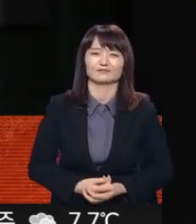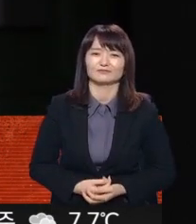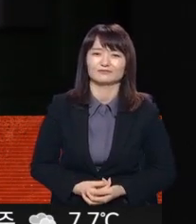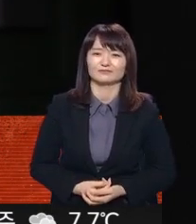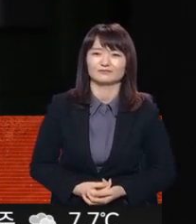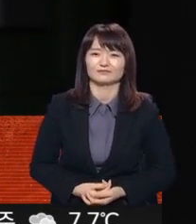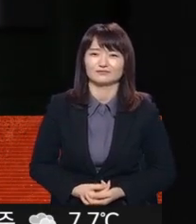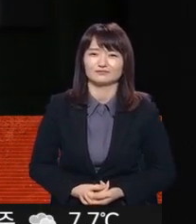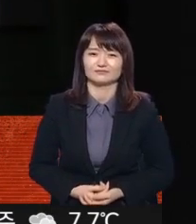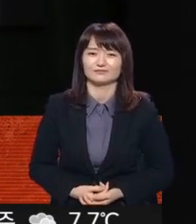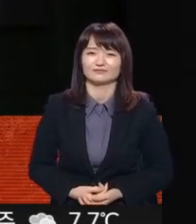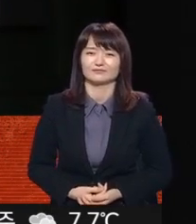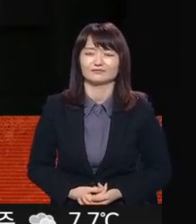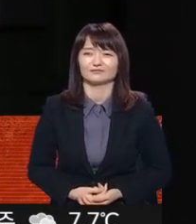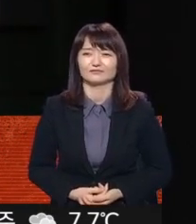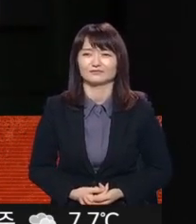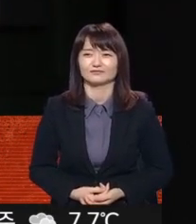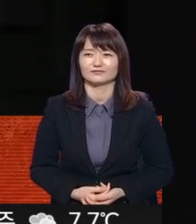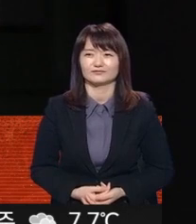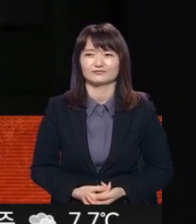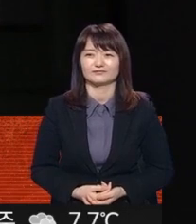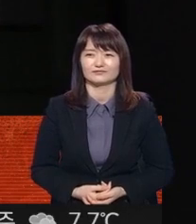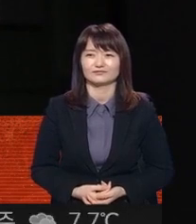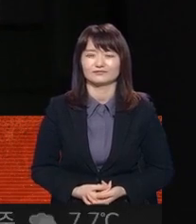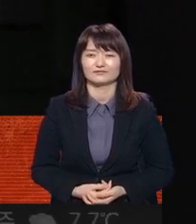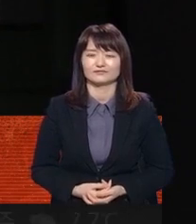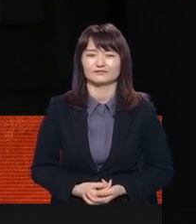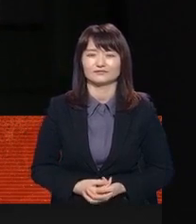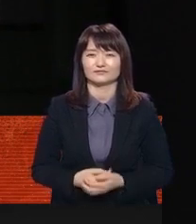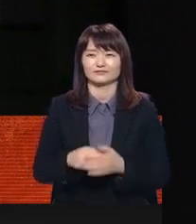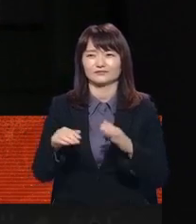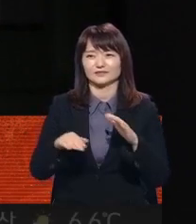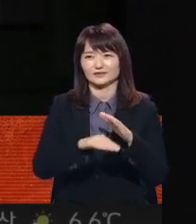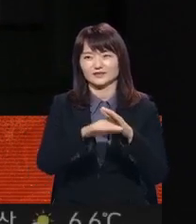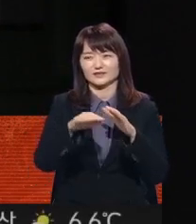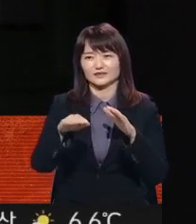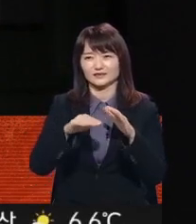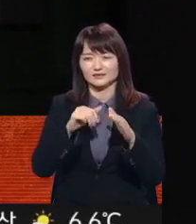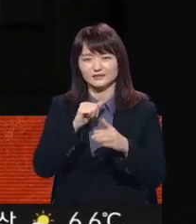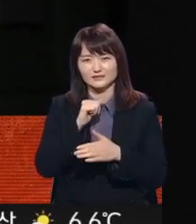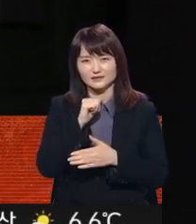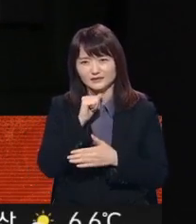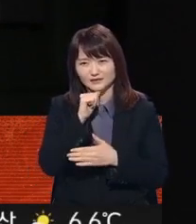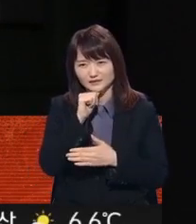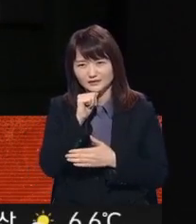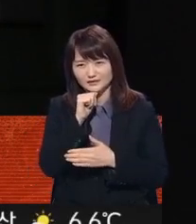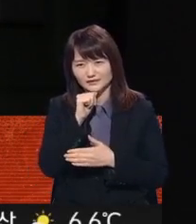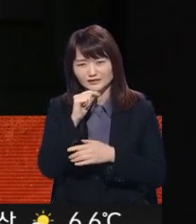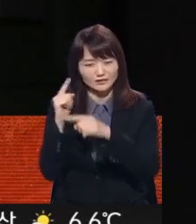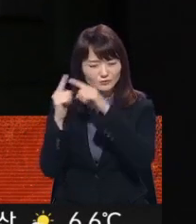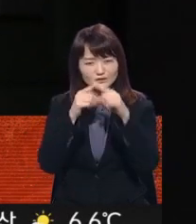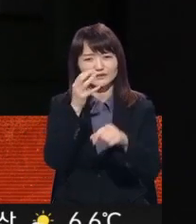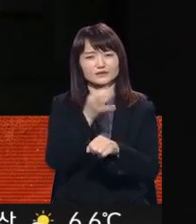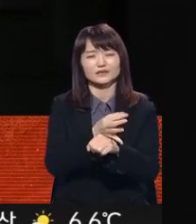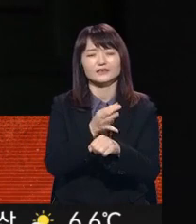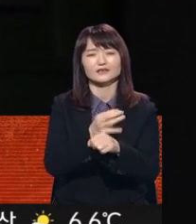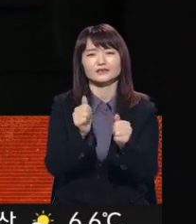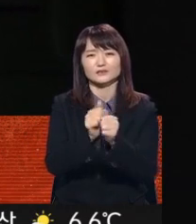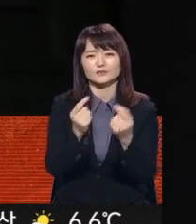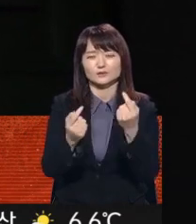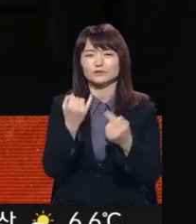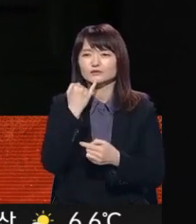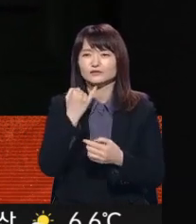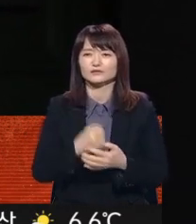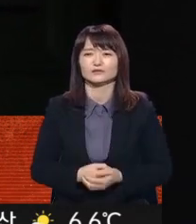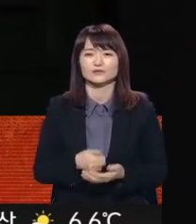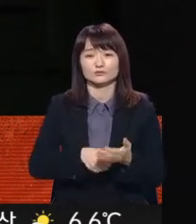가족 여러분들은요. 김크크님은 그래도 없는 형편에 무조건 사라고 하는 남자보다는 낫습니다라고도 하셨고요. 김장김치님은 요즘